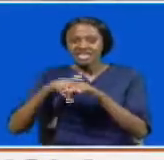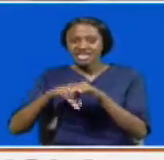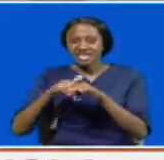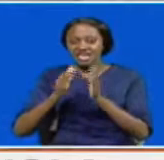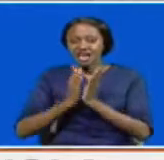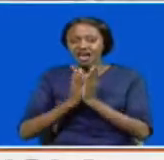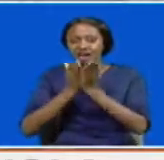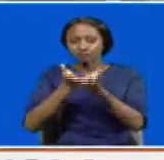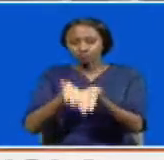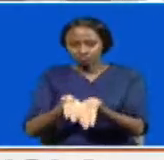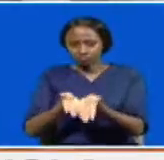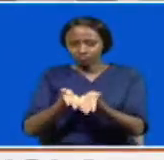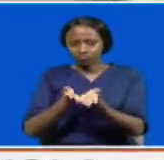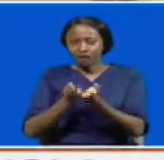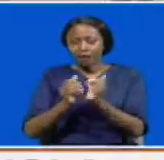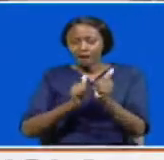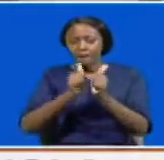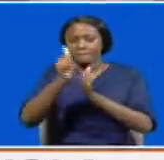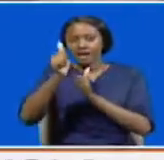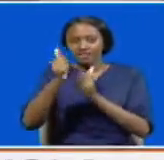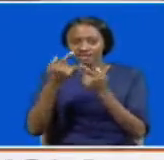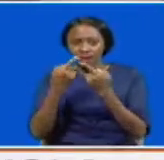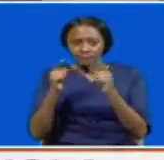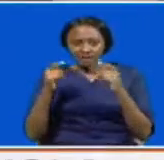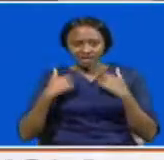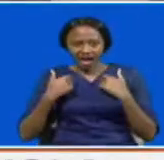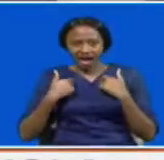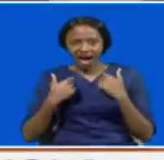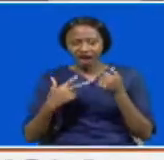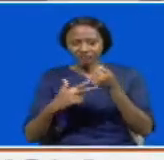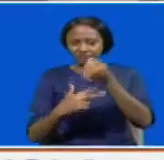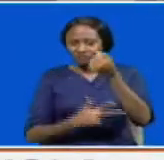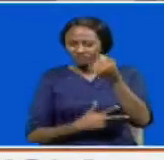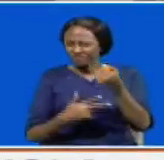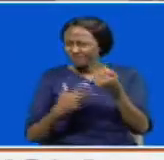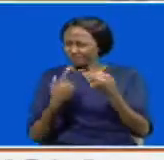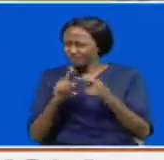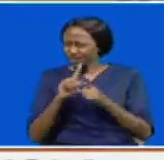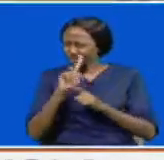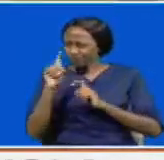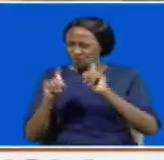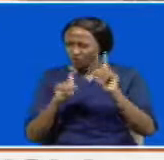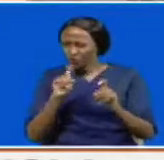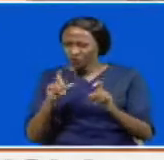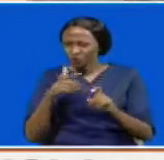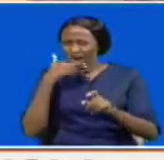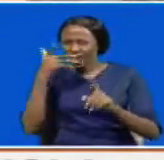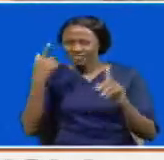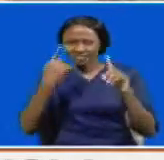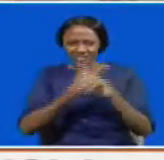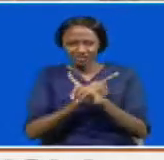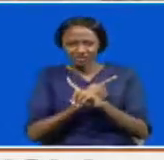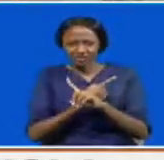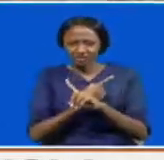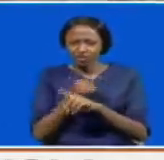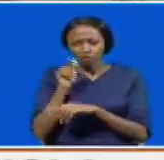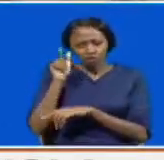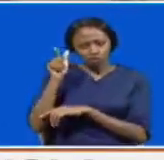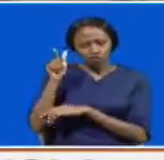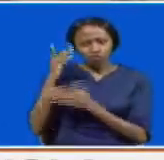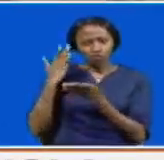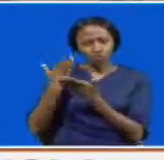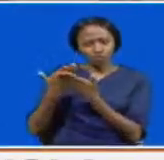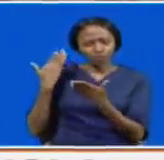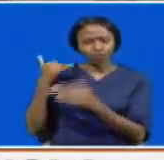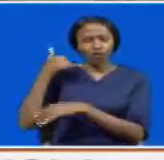Likoni, na baada ya kumuuliza aliko rafikie, majibu yakawa ya kukanganya. Akaniambia kumbe ile Jumanne nikikwa ukipigia simu